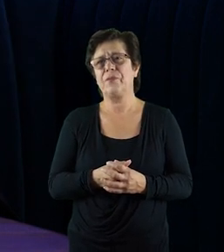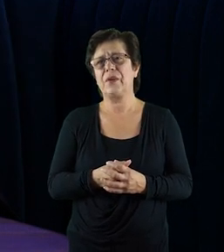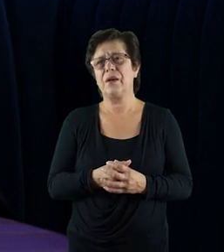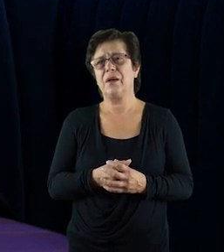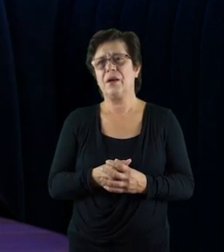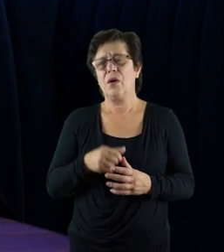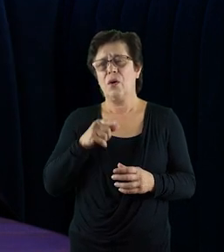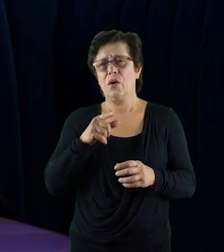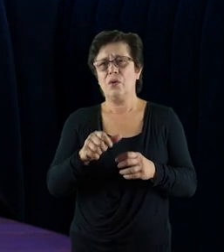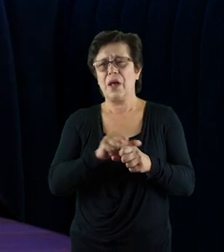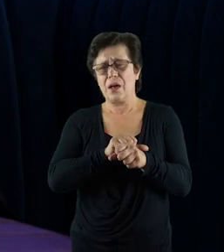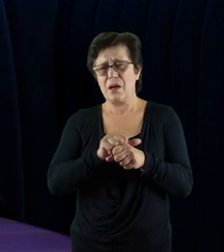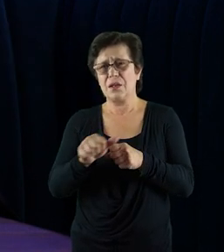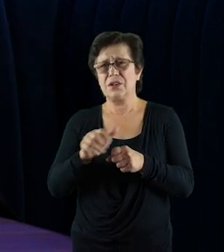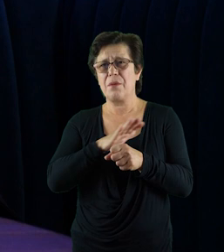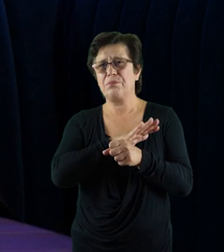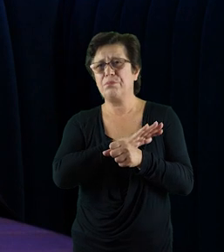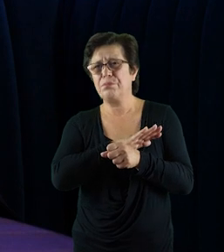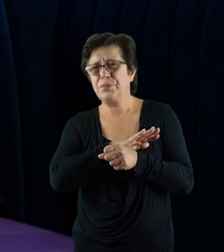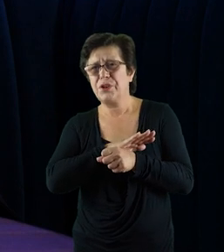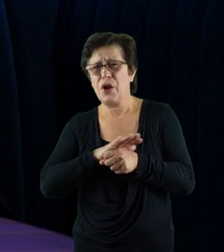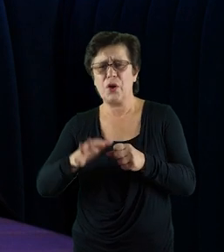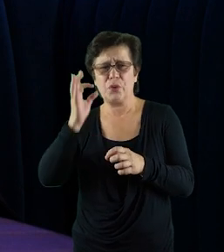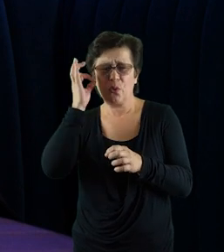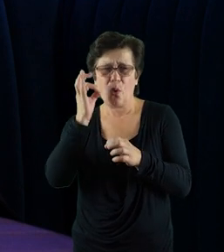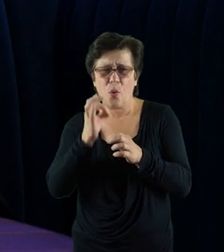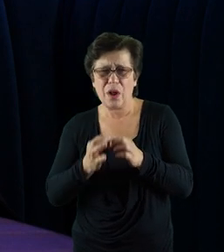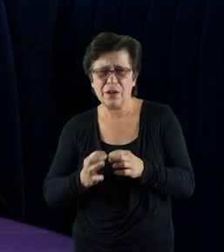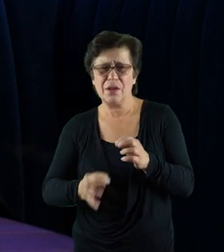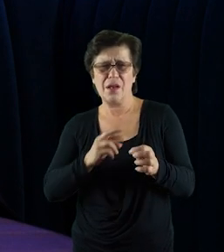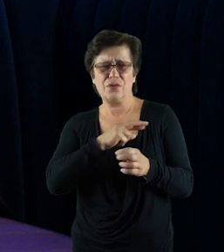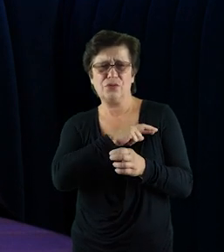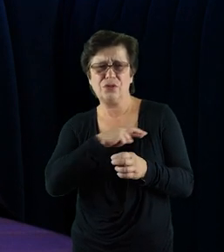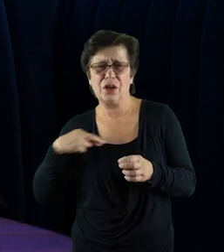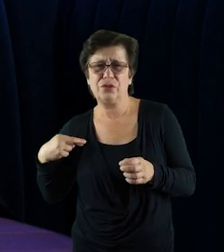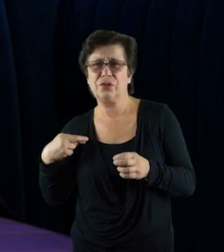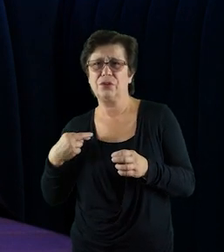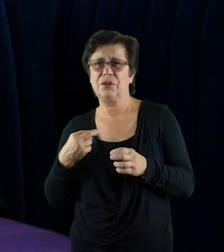ona jest przepełniona jakimiś szczegółami, rzeczami.